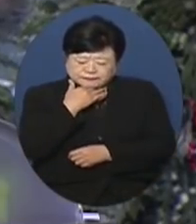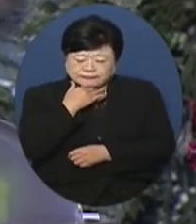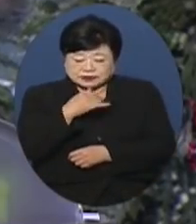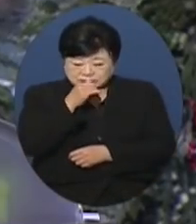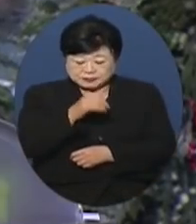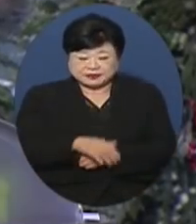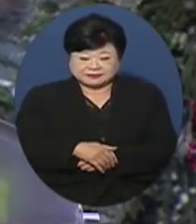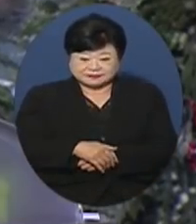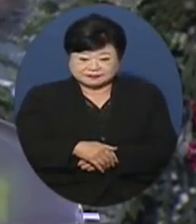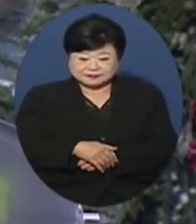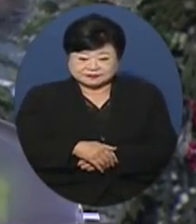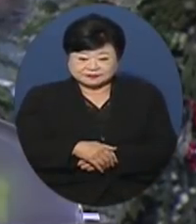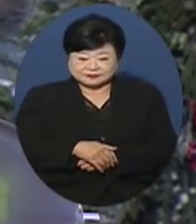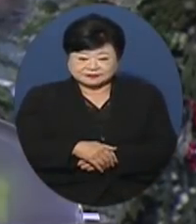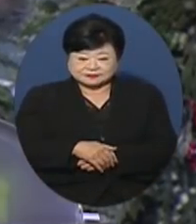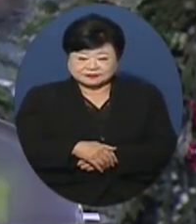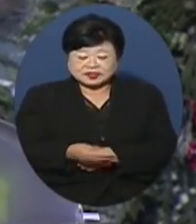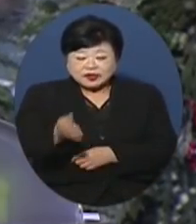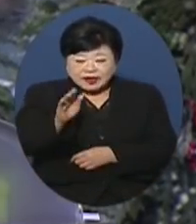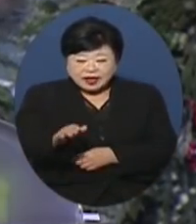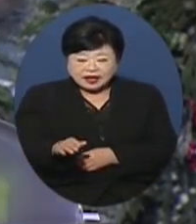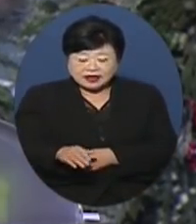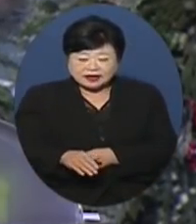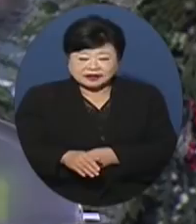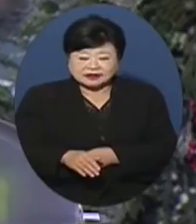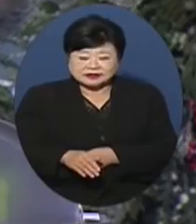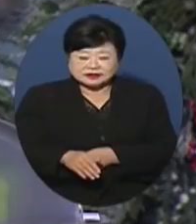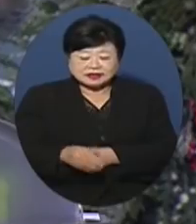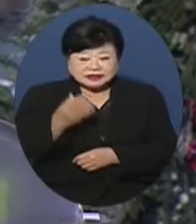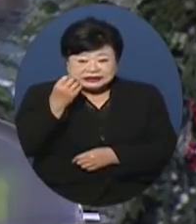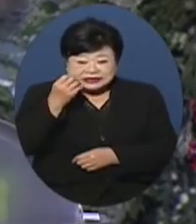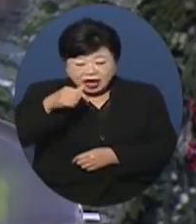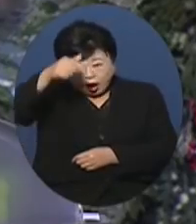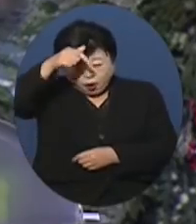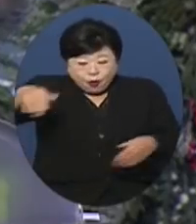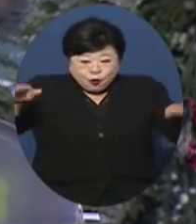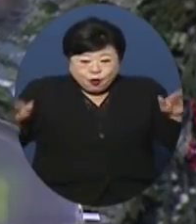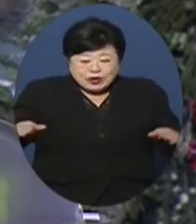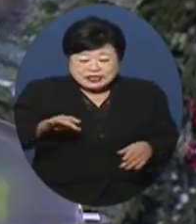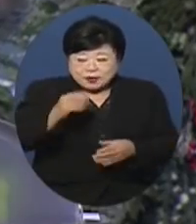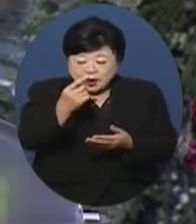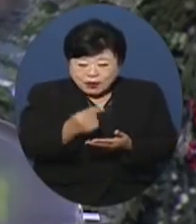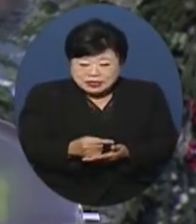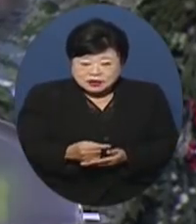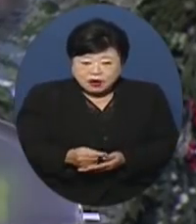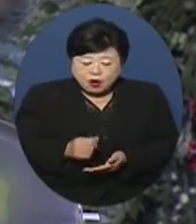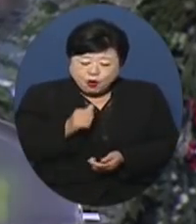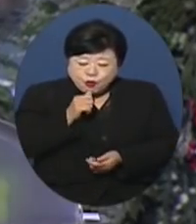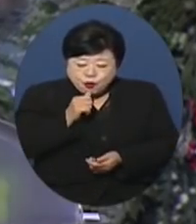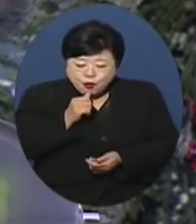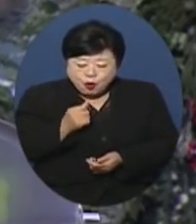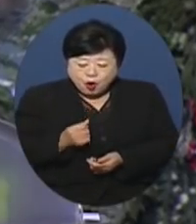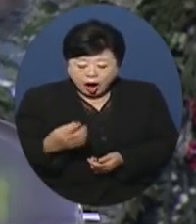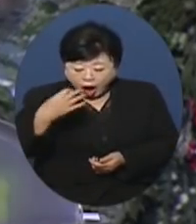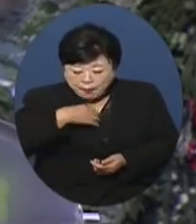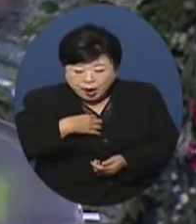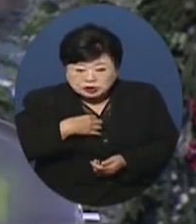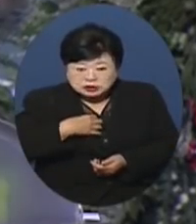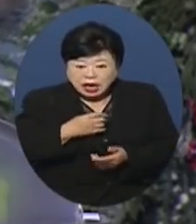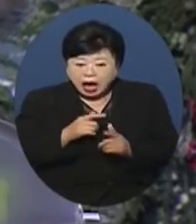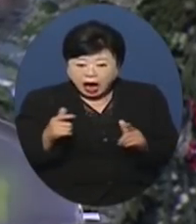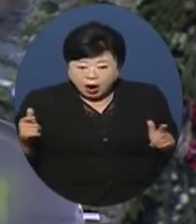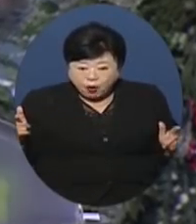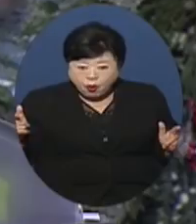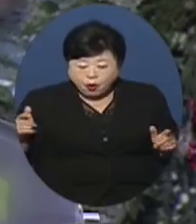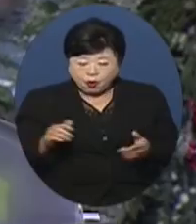있습니다. 그런데 신기한 것은 꿩이 날아와서 그 콩을 덥석 먹을 것 같은데